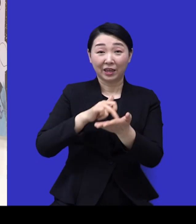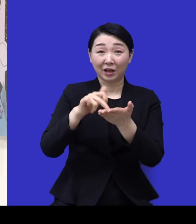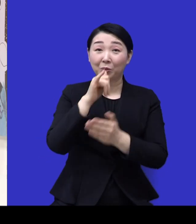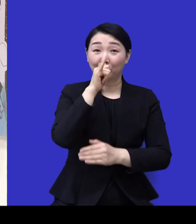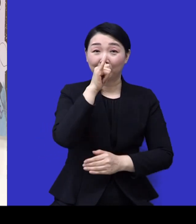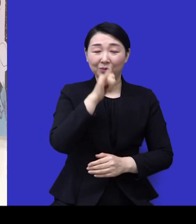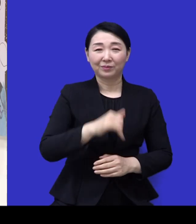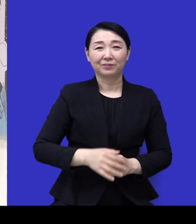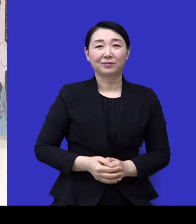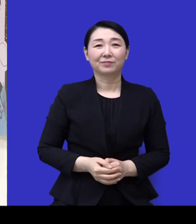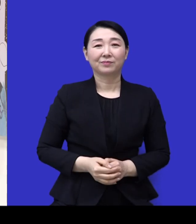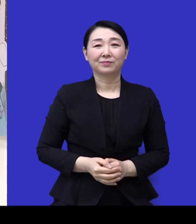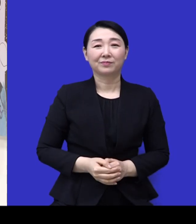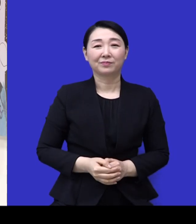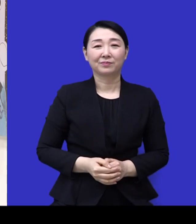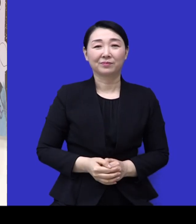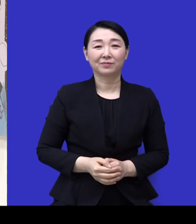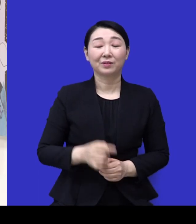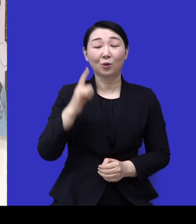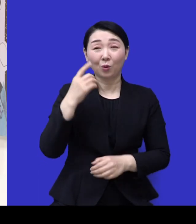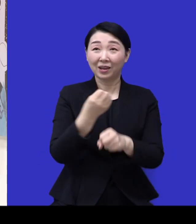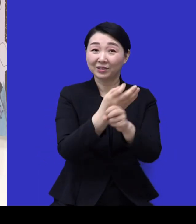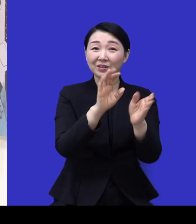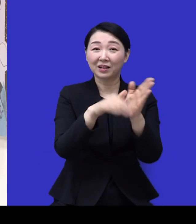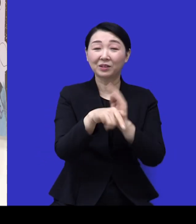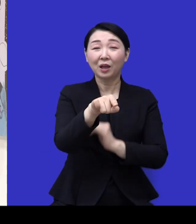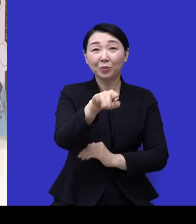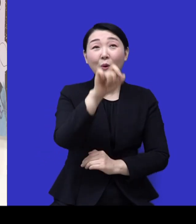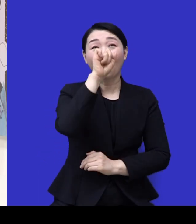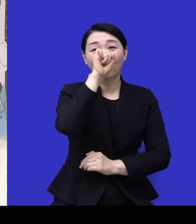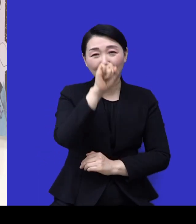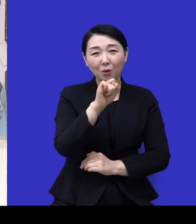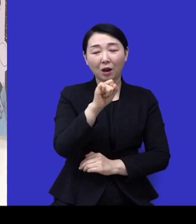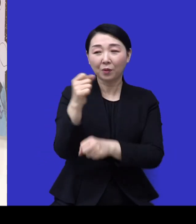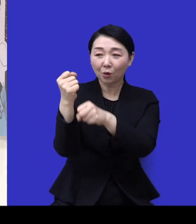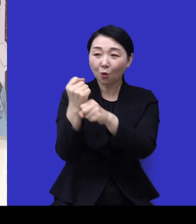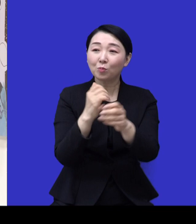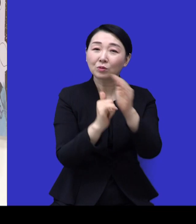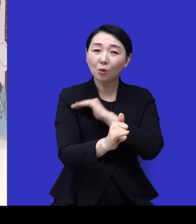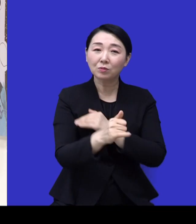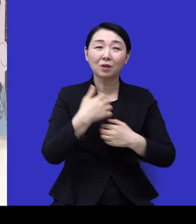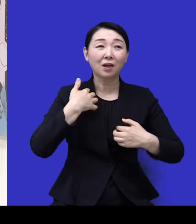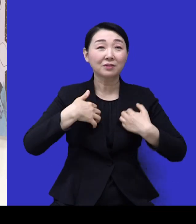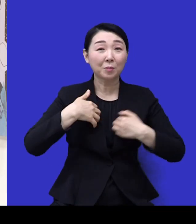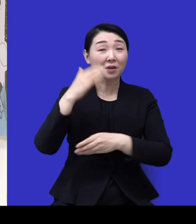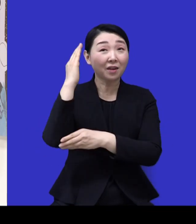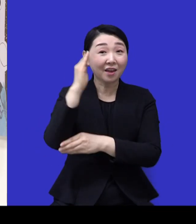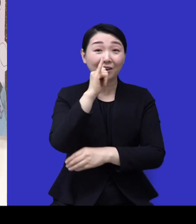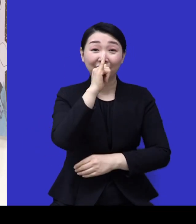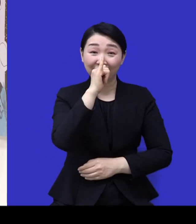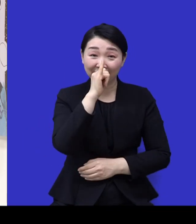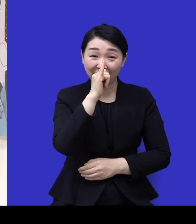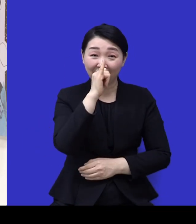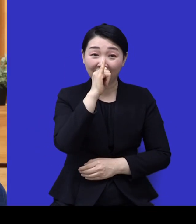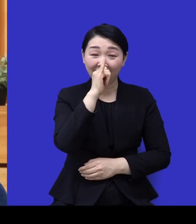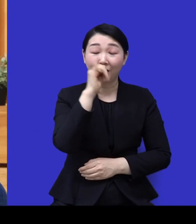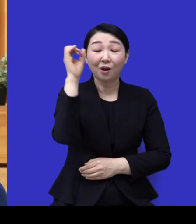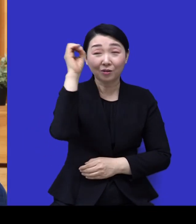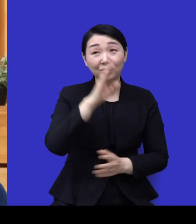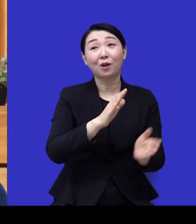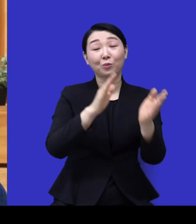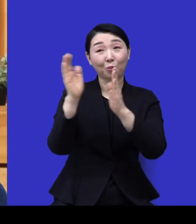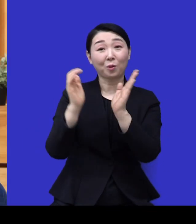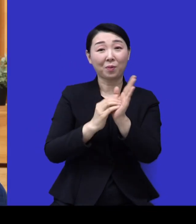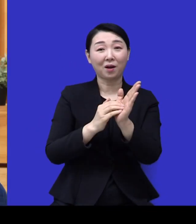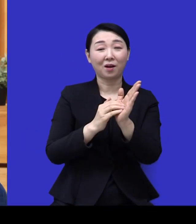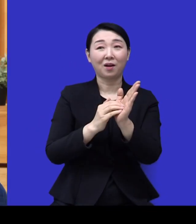쓰지만 네네. 이렇게 전달하시면서 야 너 좋아하는 그 골프 선수 재밌게 얘기하더라 이렇게 그냥 넘겨주시면